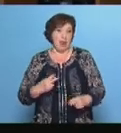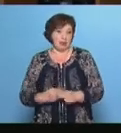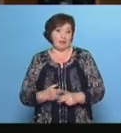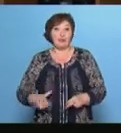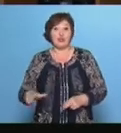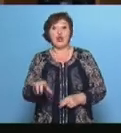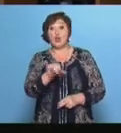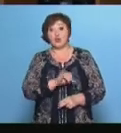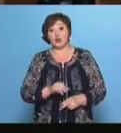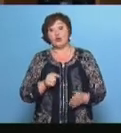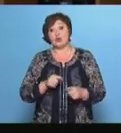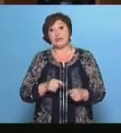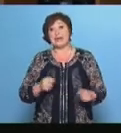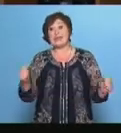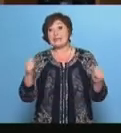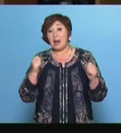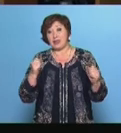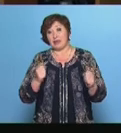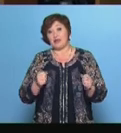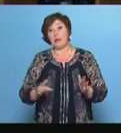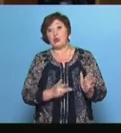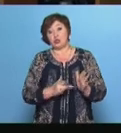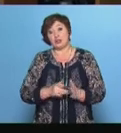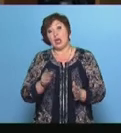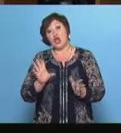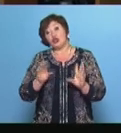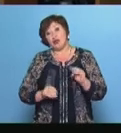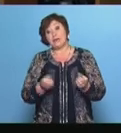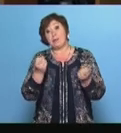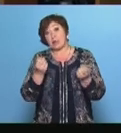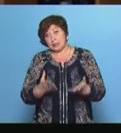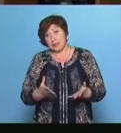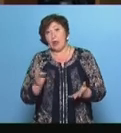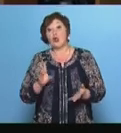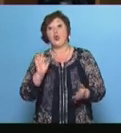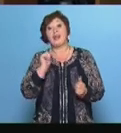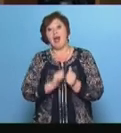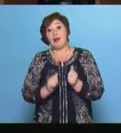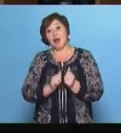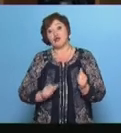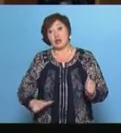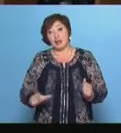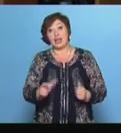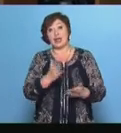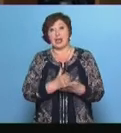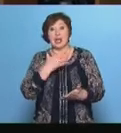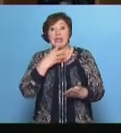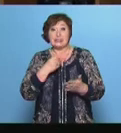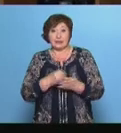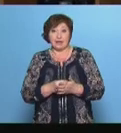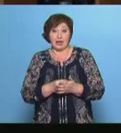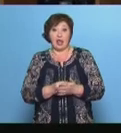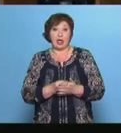Удмуртии с точки зрения спортивного туризма, они считаются простыми первой категории сложности, но на каждой реке есть свои потенциальные